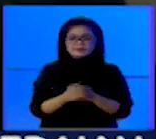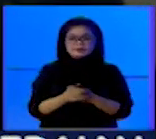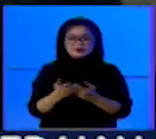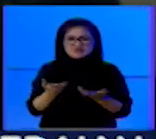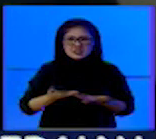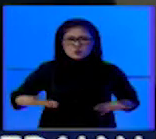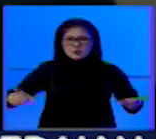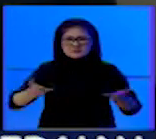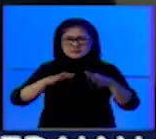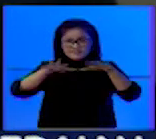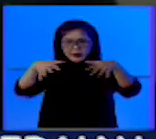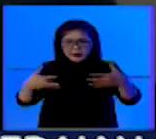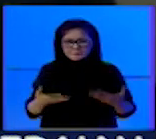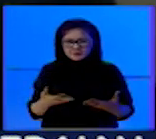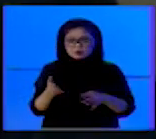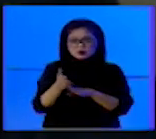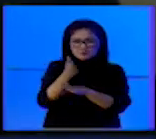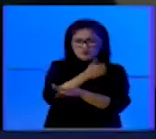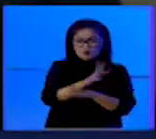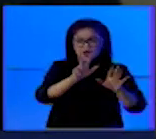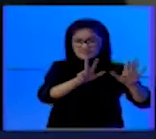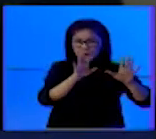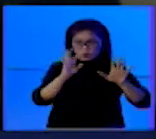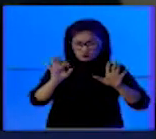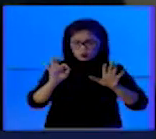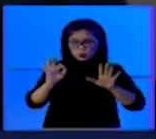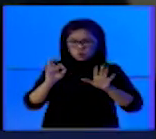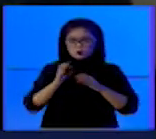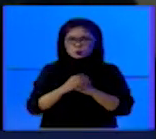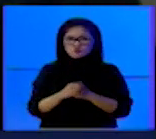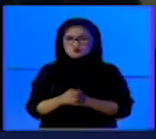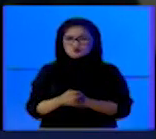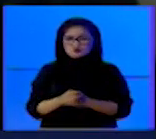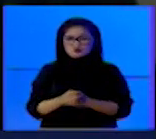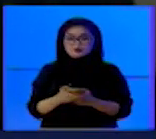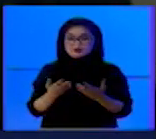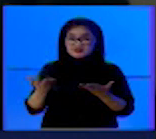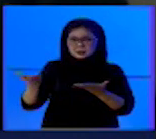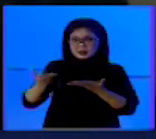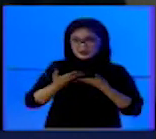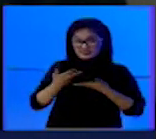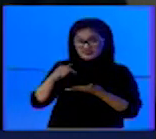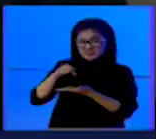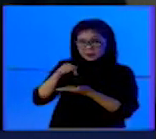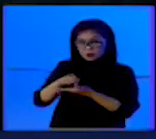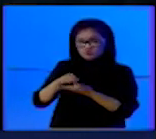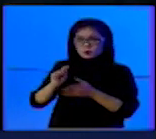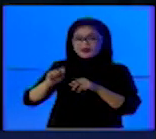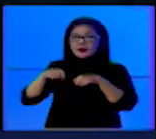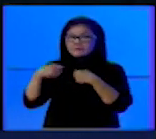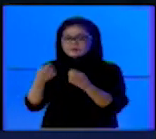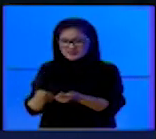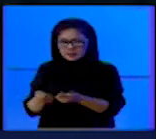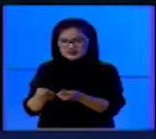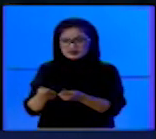bulan paling 80, Pak. Pendaftaran ya. Itu pun karena yang kita terima pendaftarannya elektronik toh. Ya